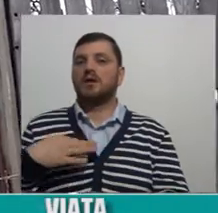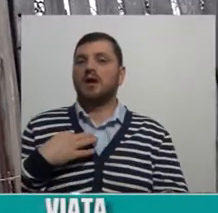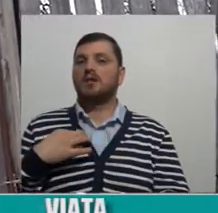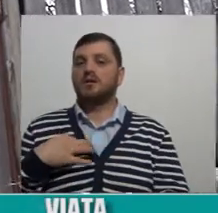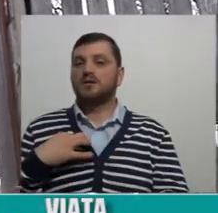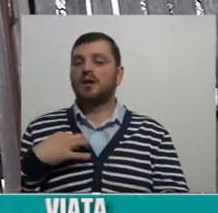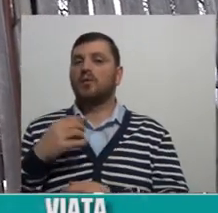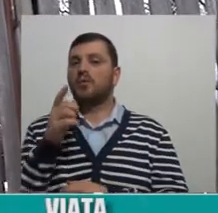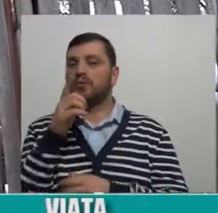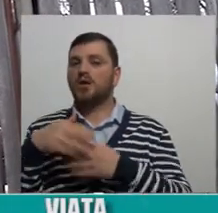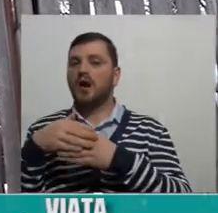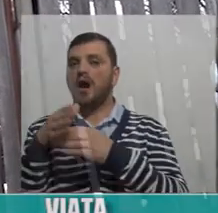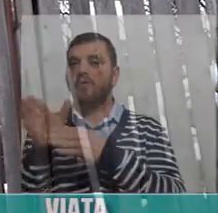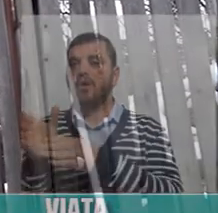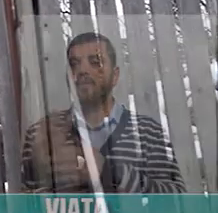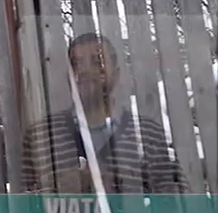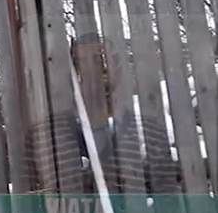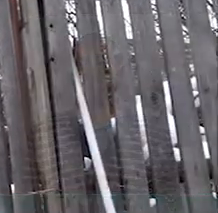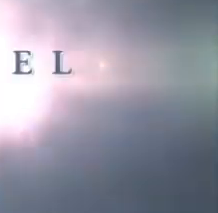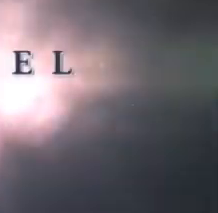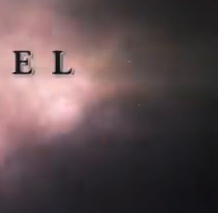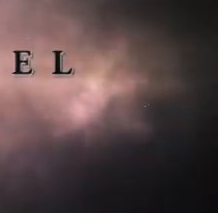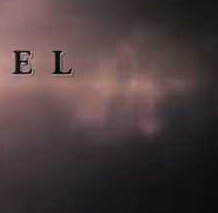aprins materiale textile aflate în apropiere.